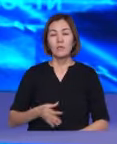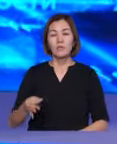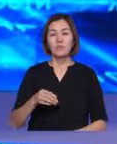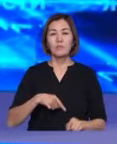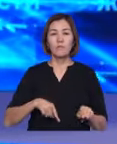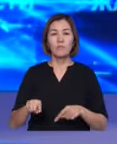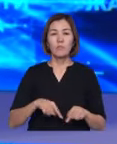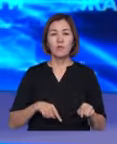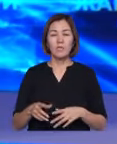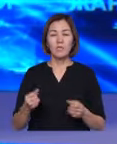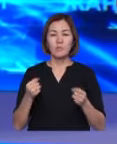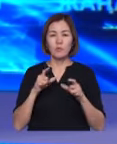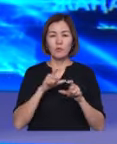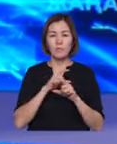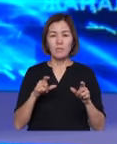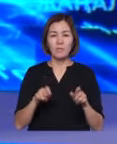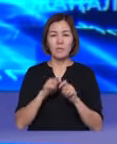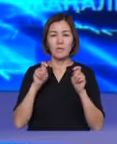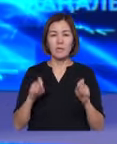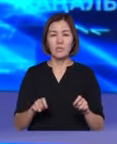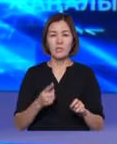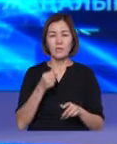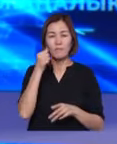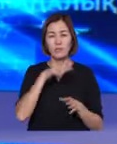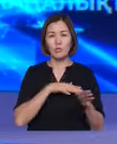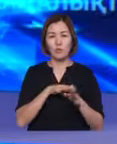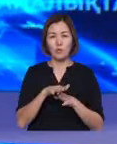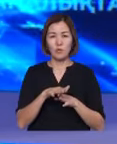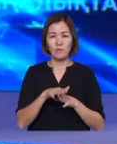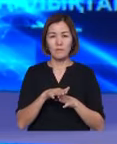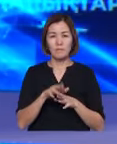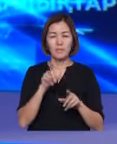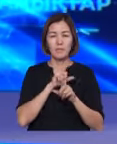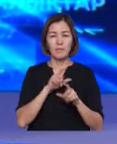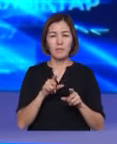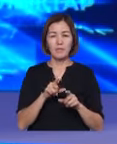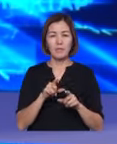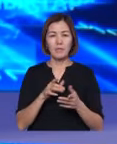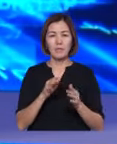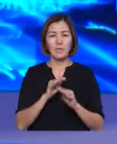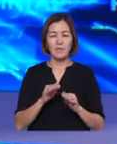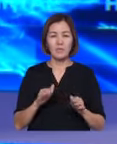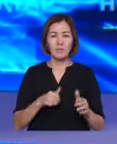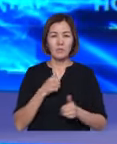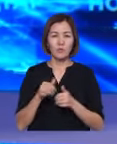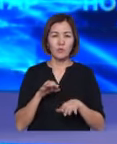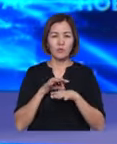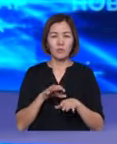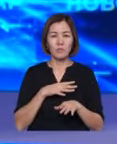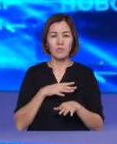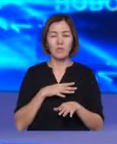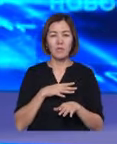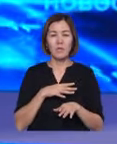Алматы облыстық футболдан мамандандырылған спорт мектебінің ашылғанына бір жыл. Осы орайда мекеме шәкірттерінің арасында турнир өтіп